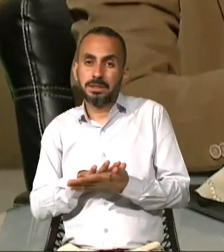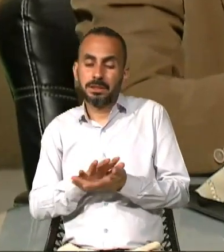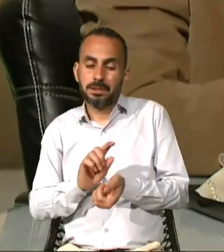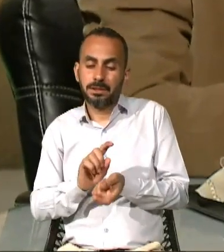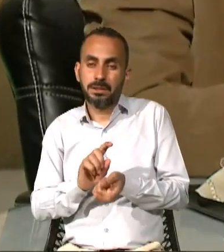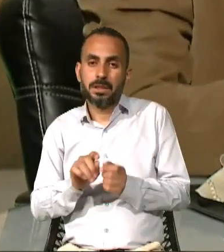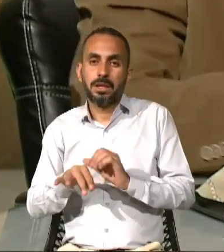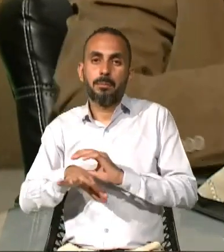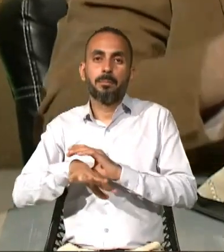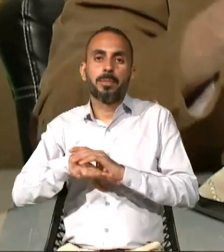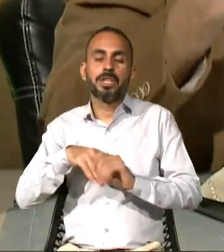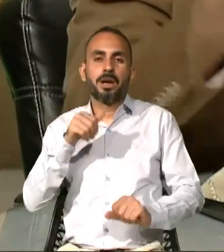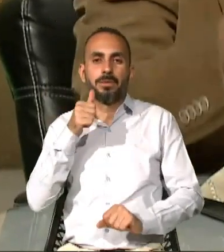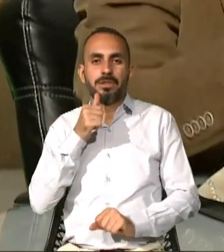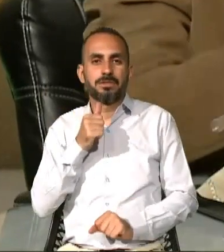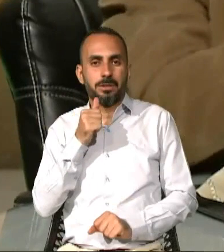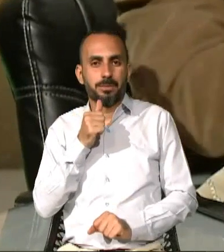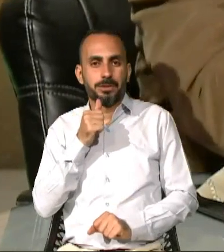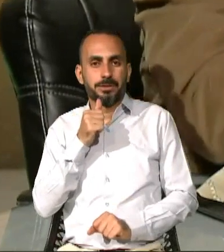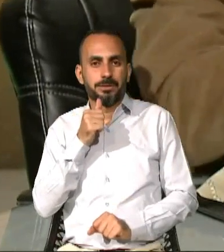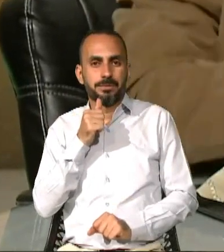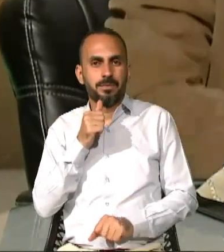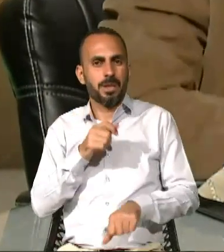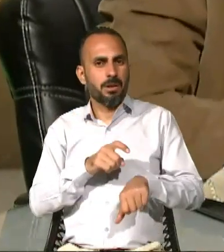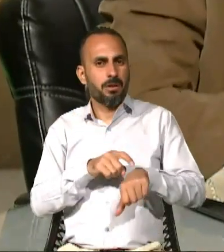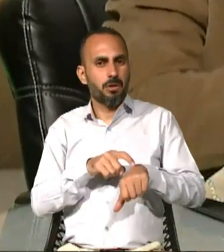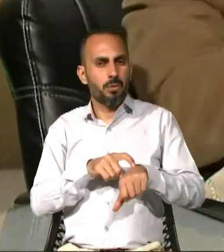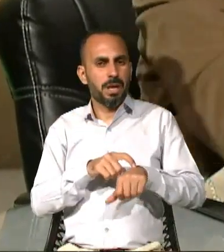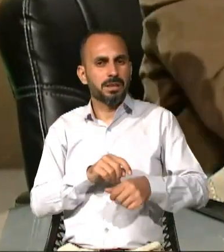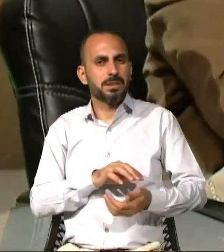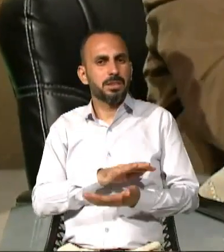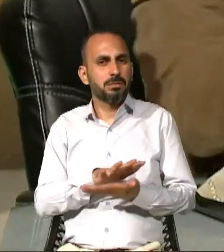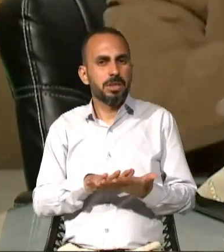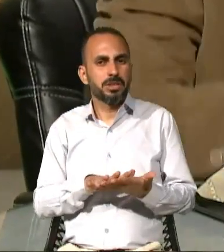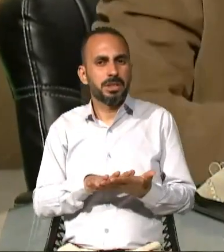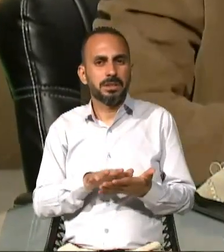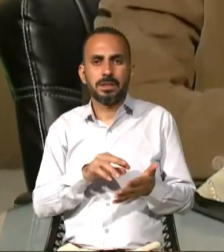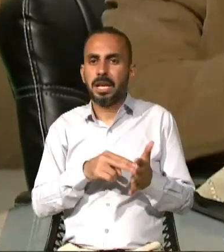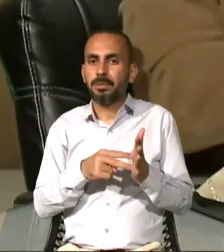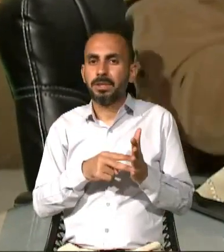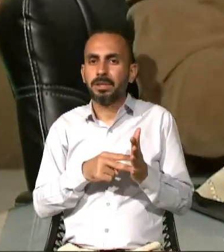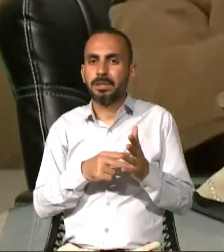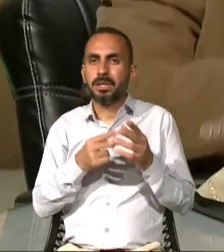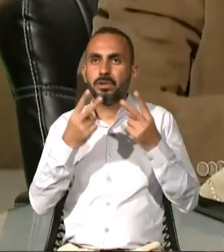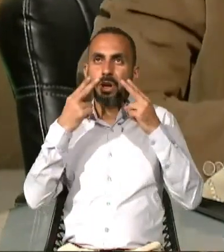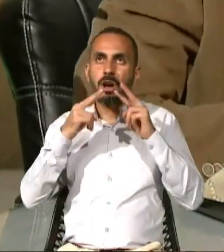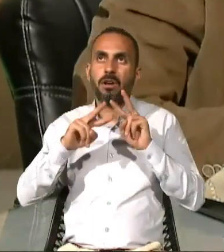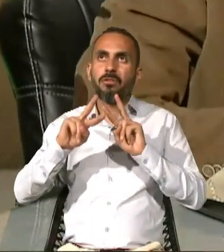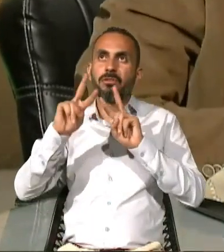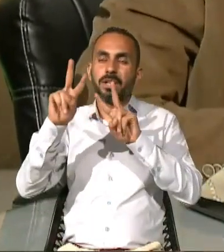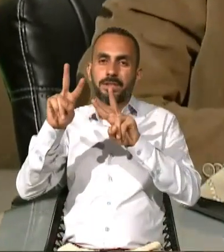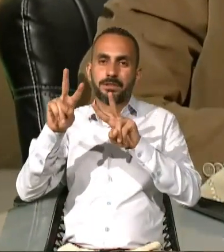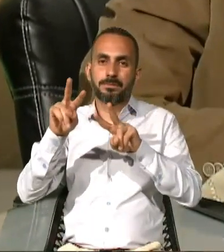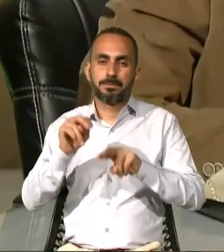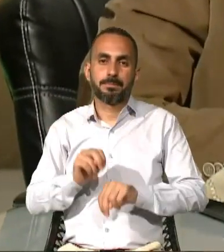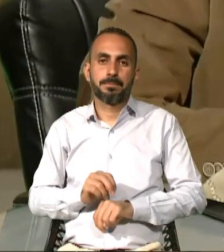ففي الوقت الصعب ده انا محتاج ارفع عيني. ارفع عيني على حاجتين على الاقل اخد ايتين بس. اشعياء 40:26